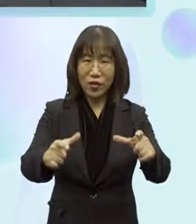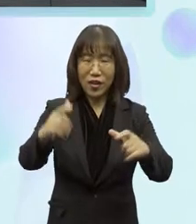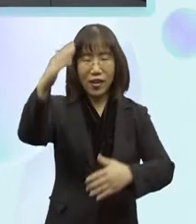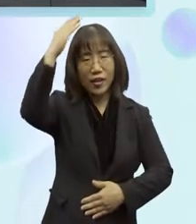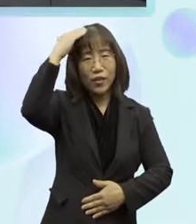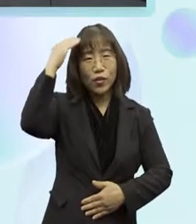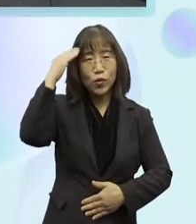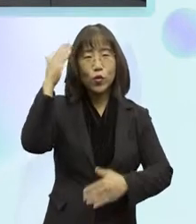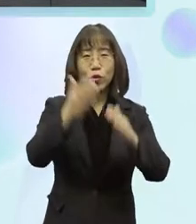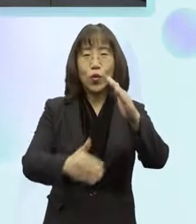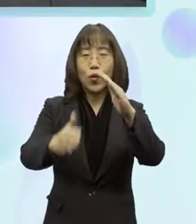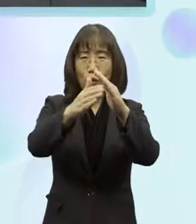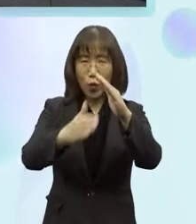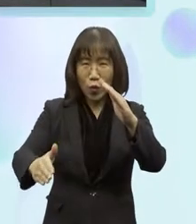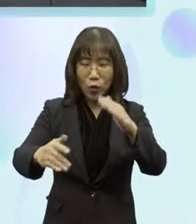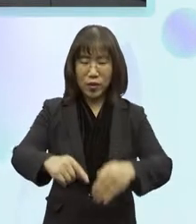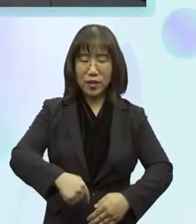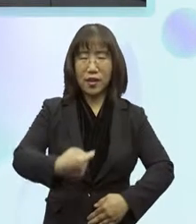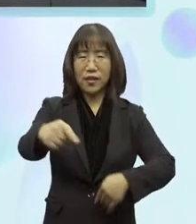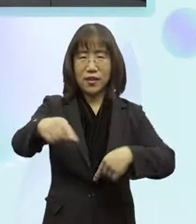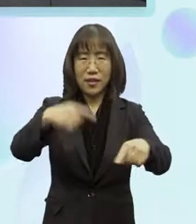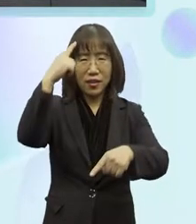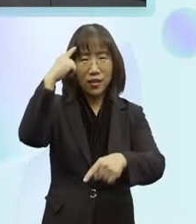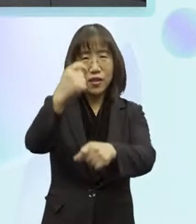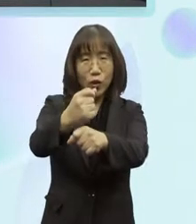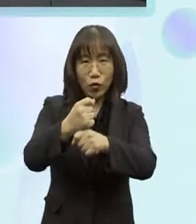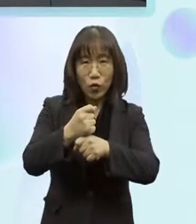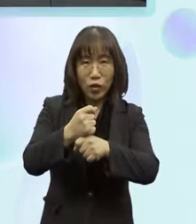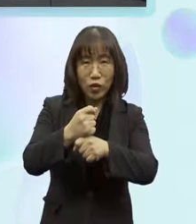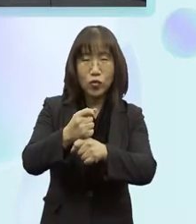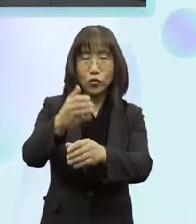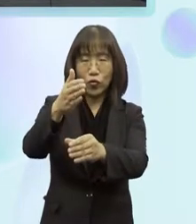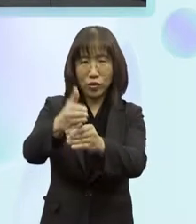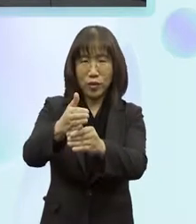강서구가 한국공공자치연구원이 주관한 2020